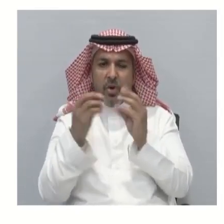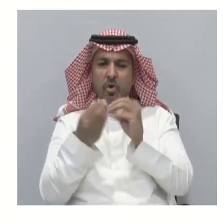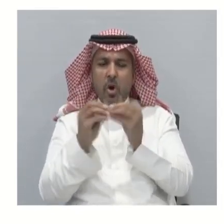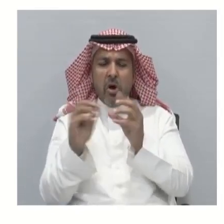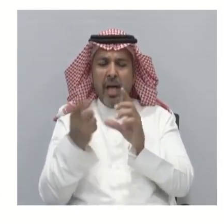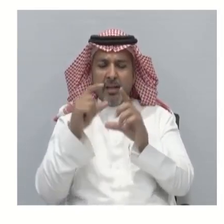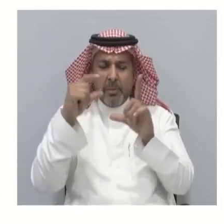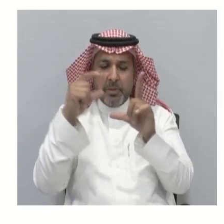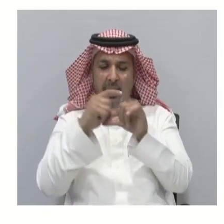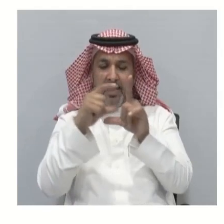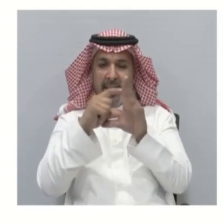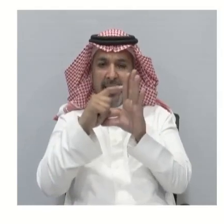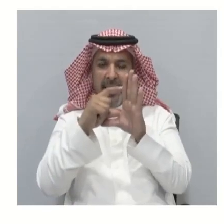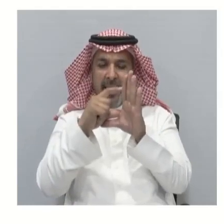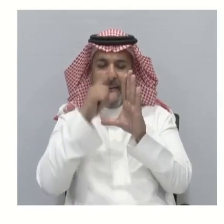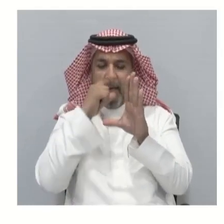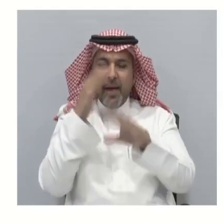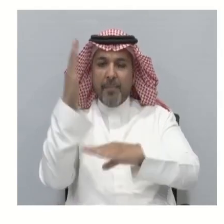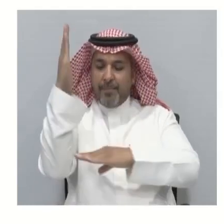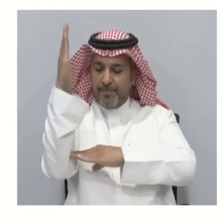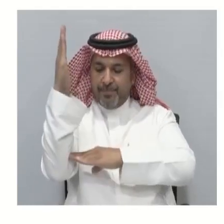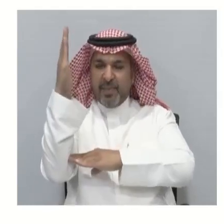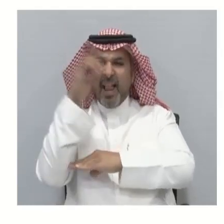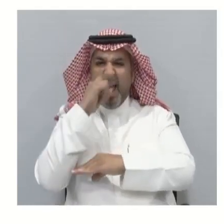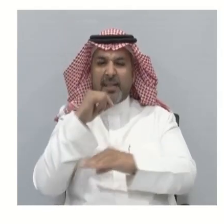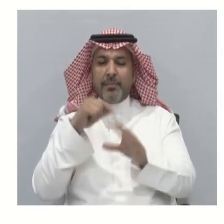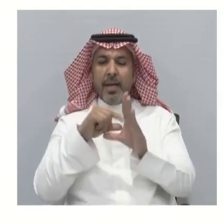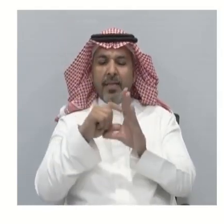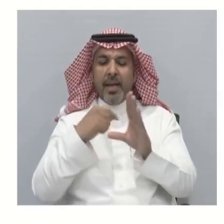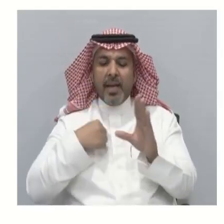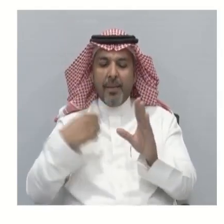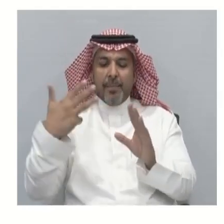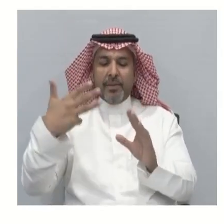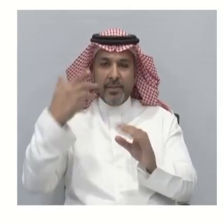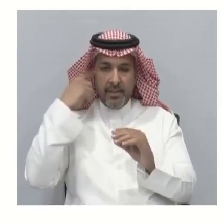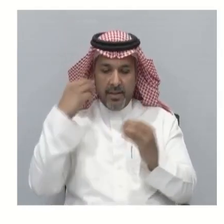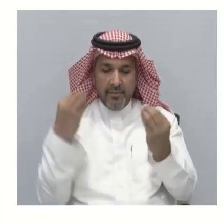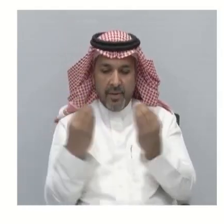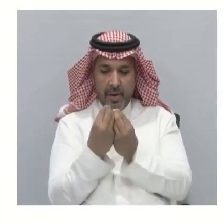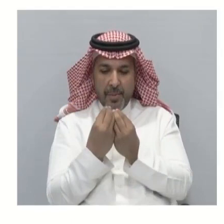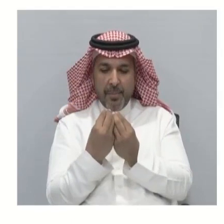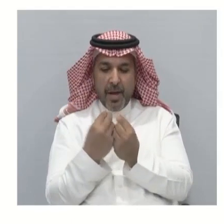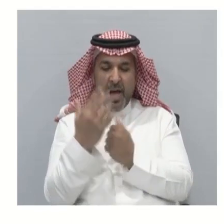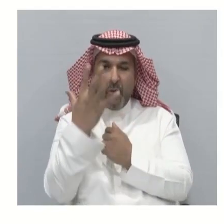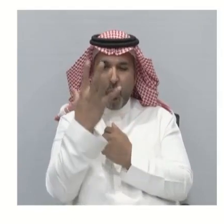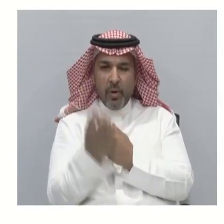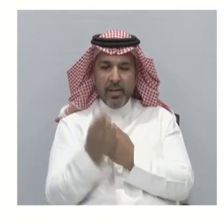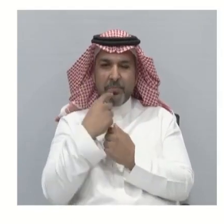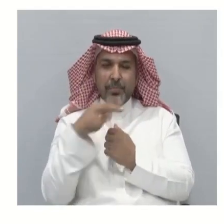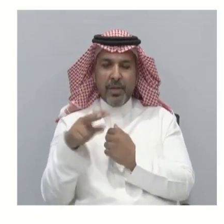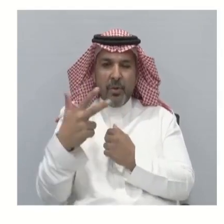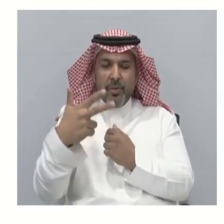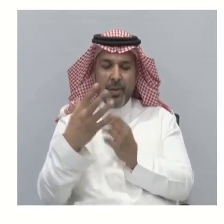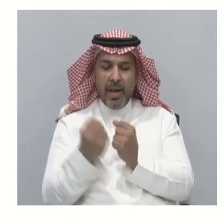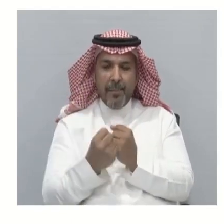اكس اجمع 90 ئ 51 واطرح مجموعهم من 180 يطلع عندي كم يطلع عندي قياس الزاويه هذه